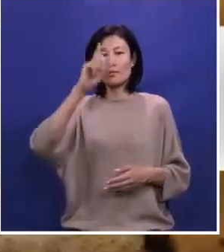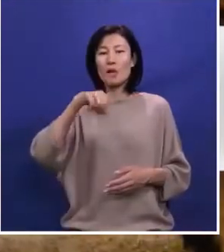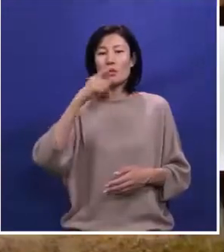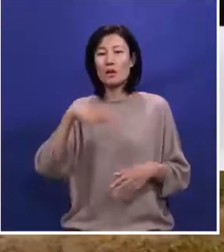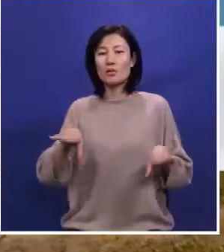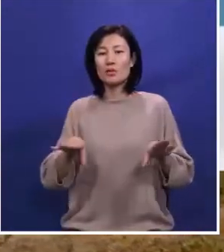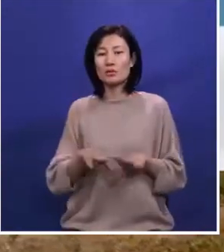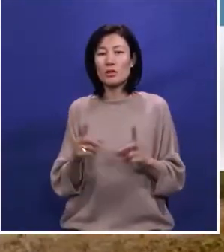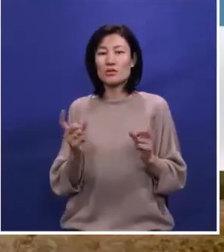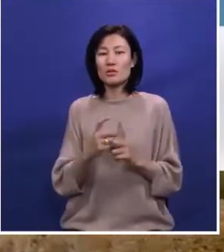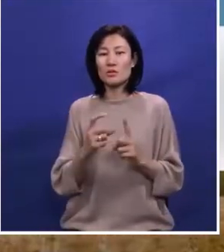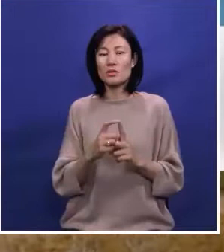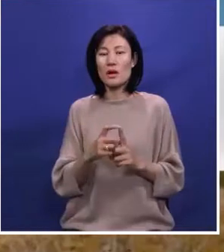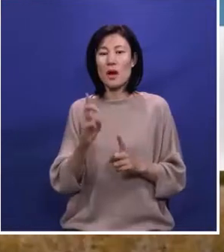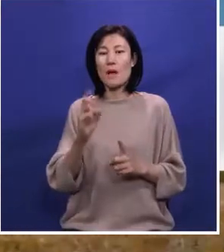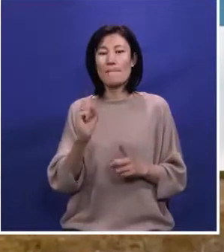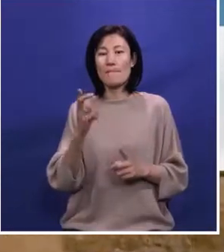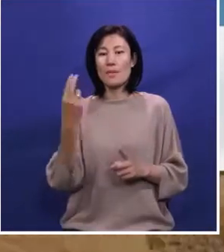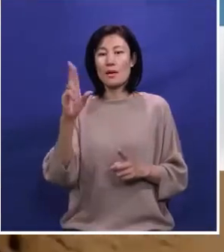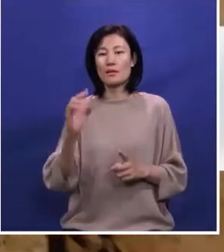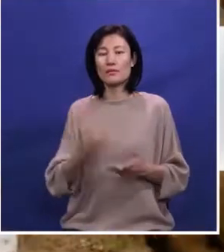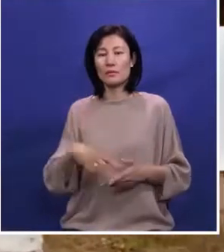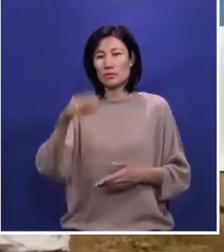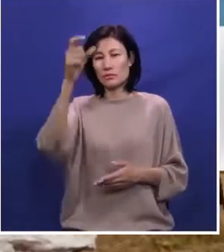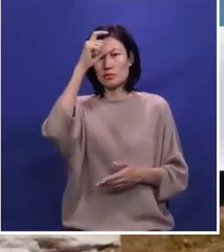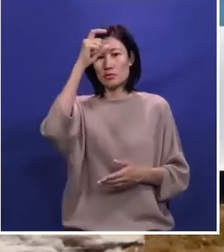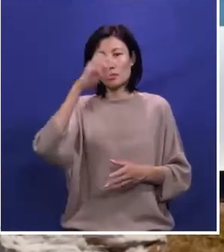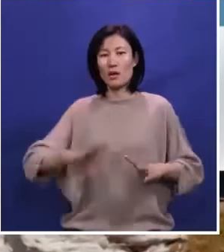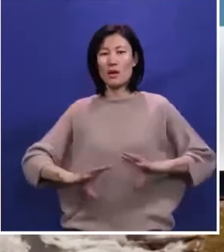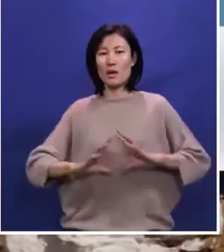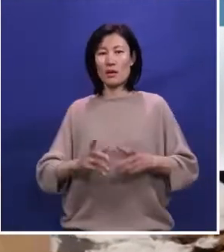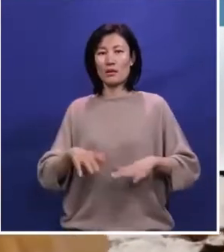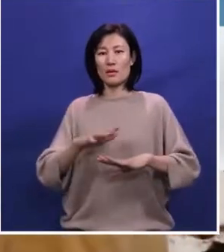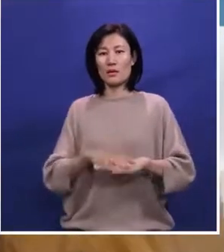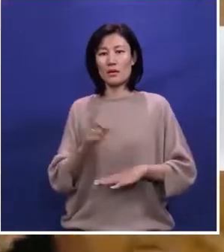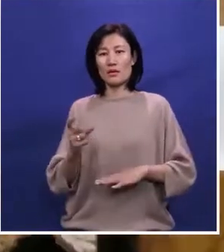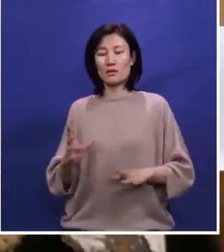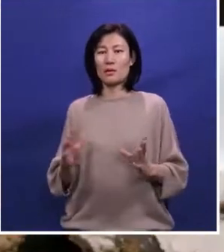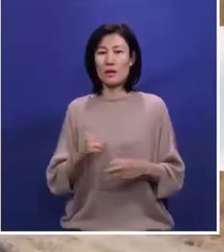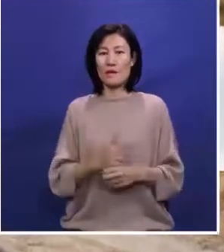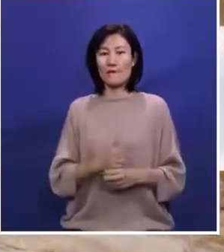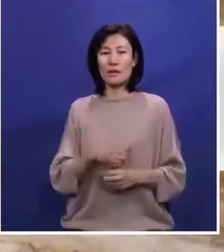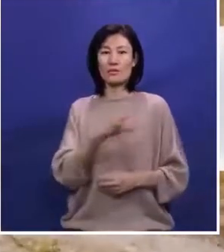Яғни Ысқақ бабқа дейін бұл жерде түркі әлемінің түркі қағандығы басқарған.